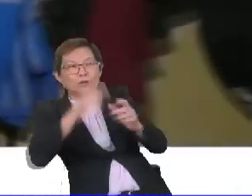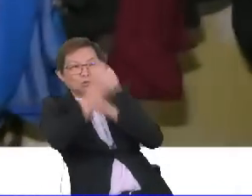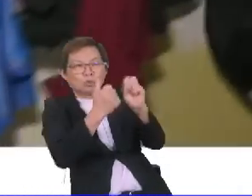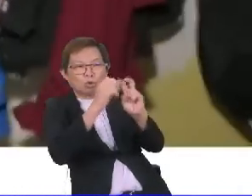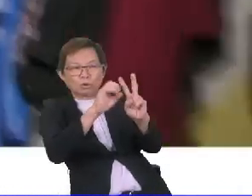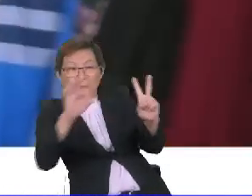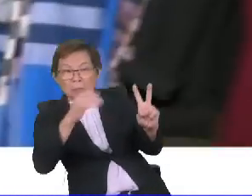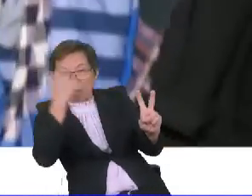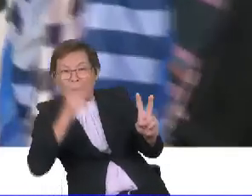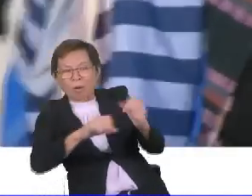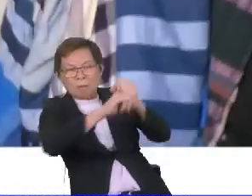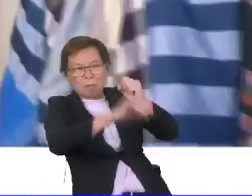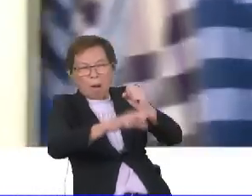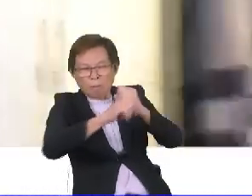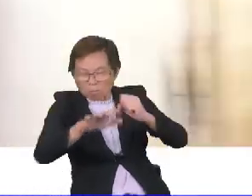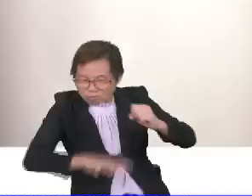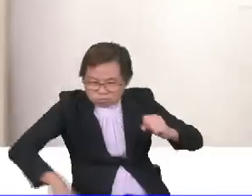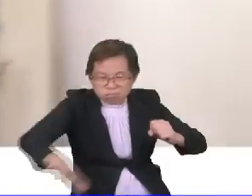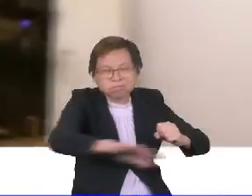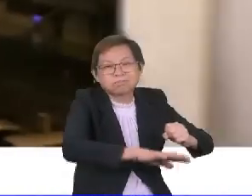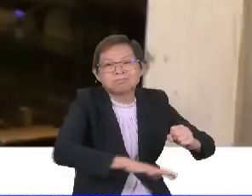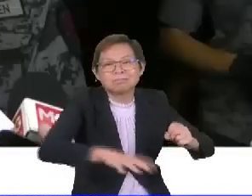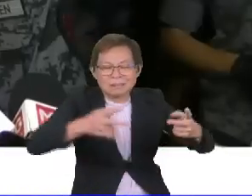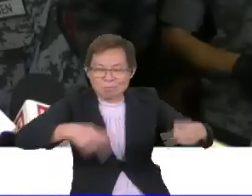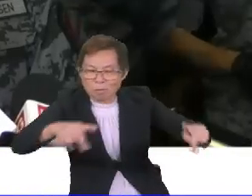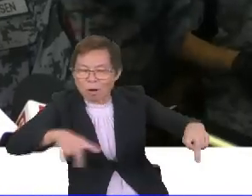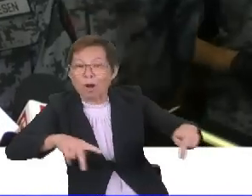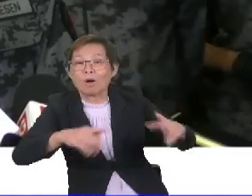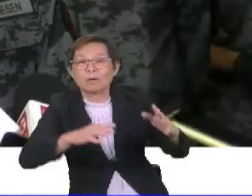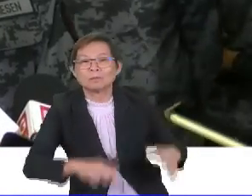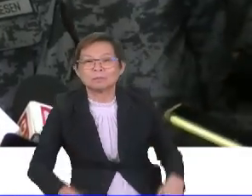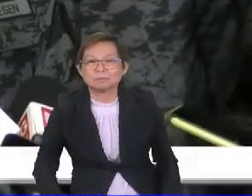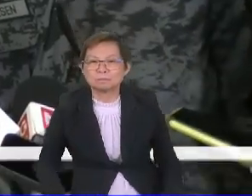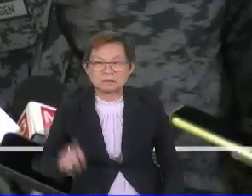berdasarkan papan iklan di sekitar premis Amerika